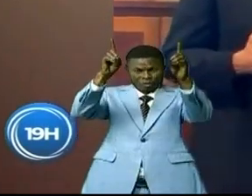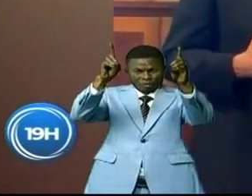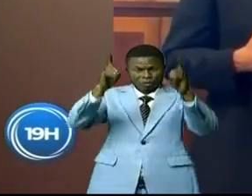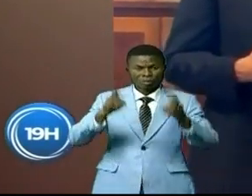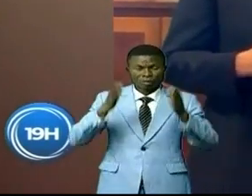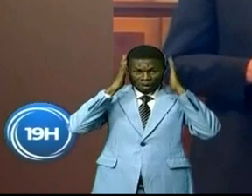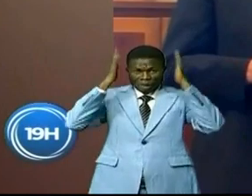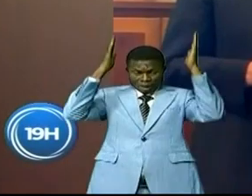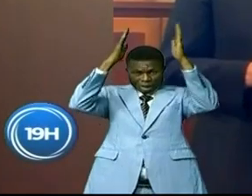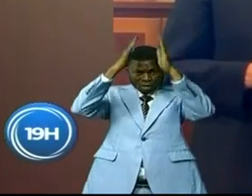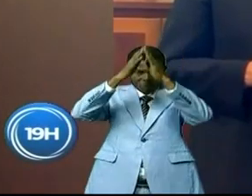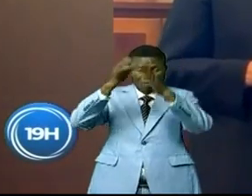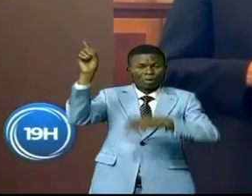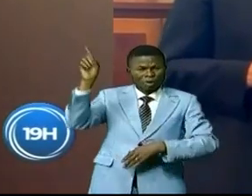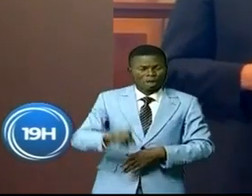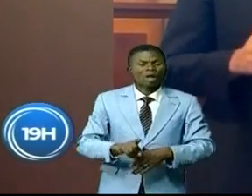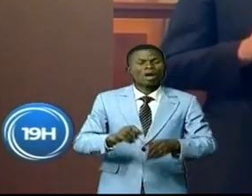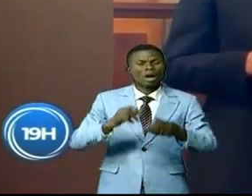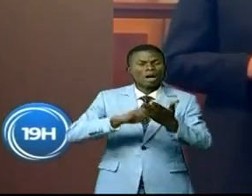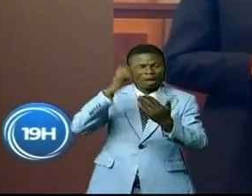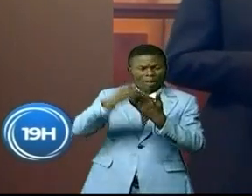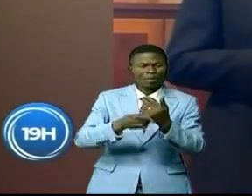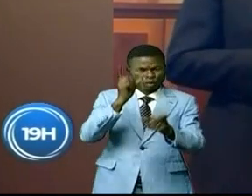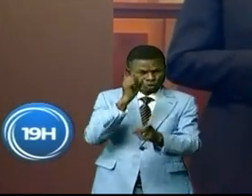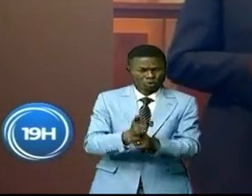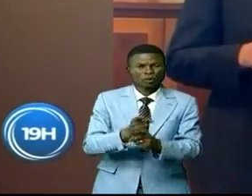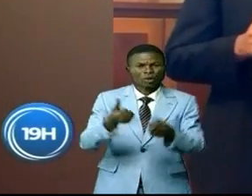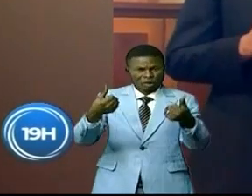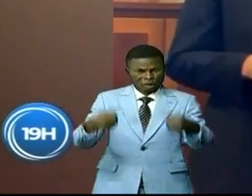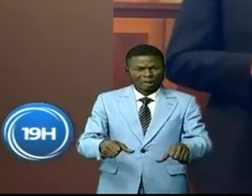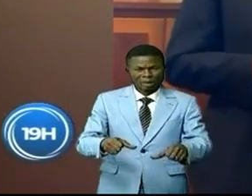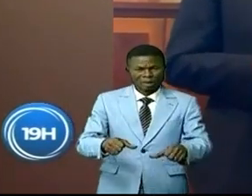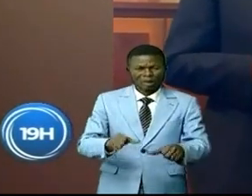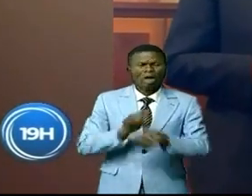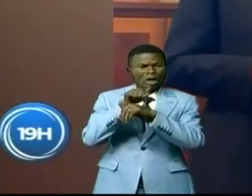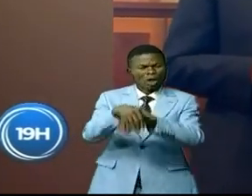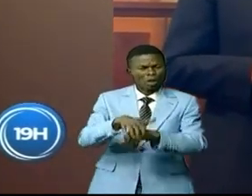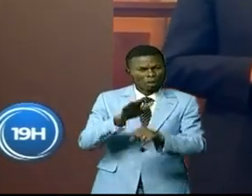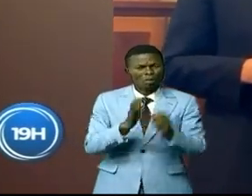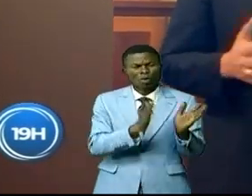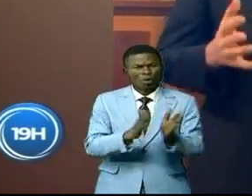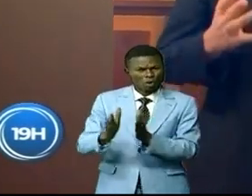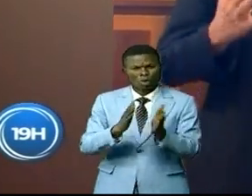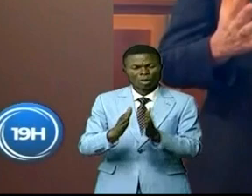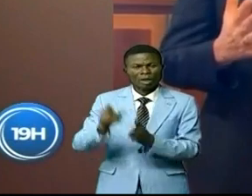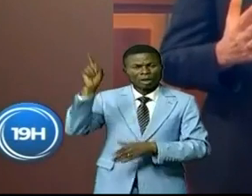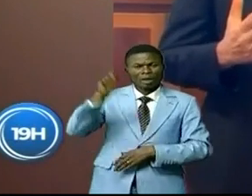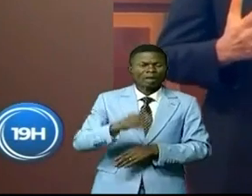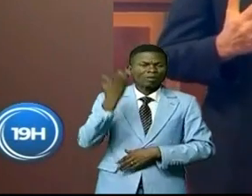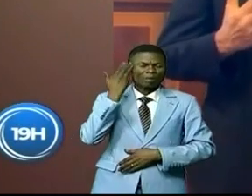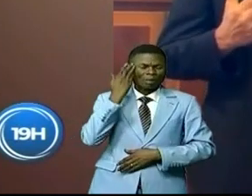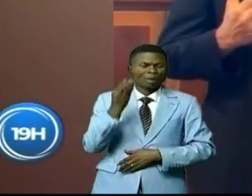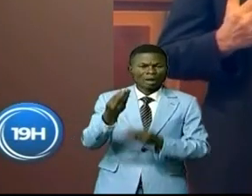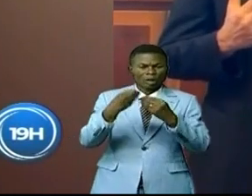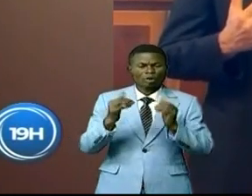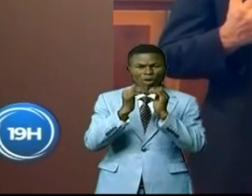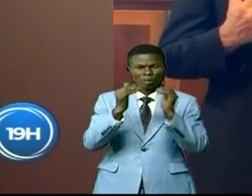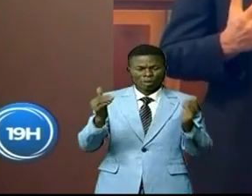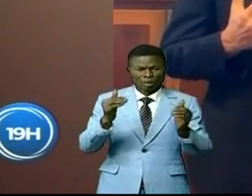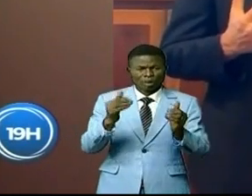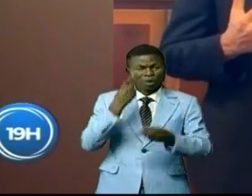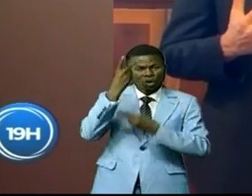pape vient reste toujours valide et nous engage encore plus. Il vient comme pèlerin de paix, comme pèlerin